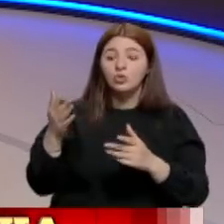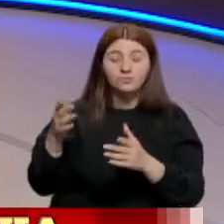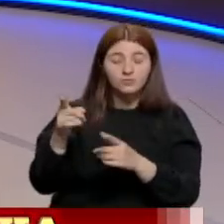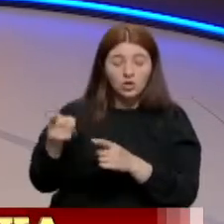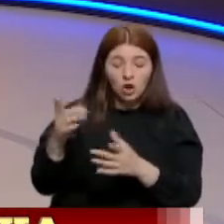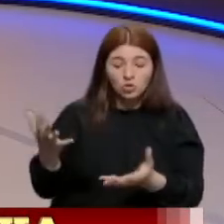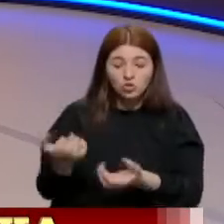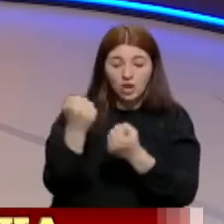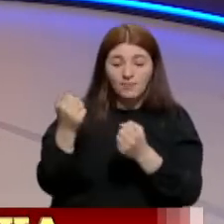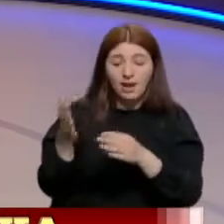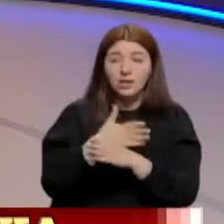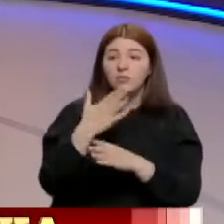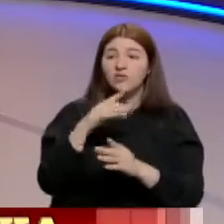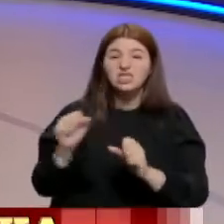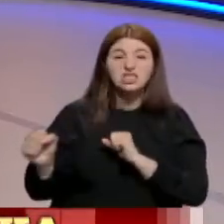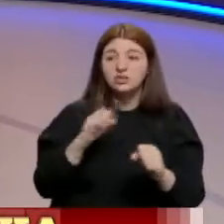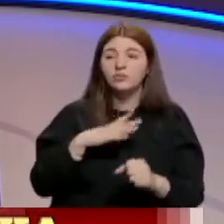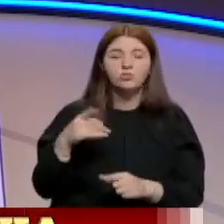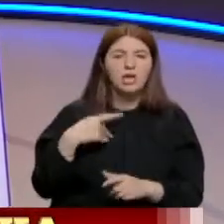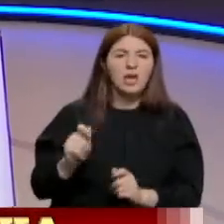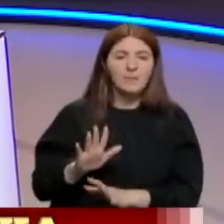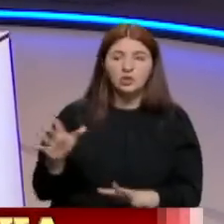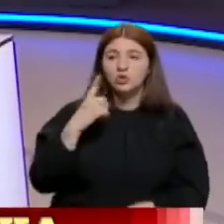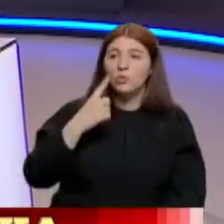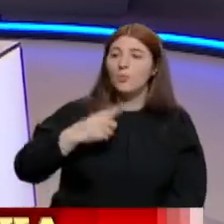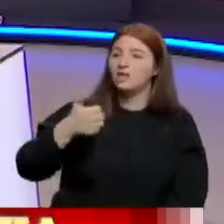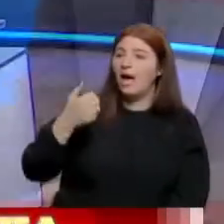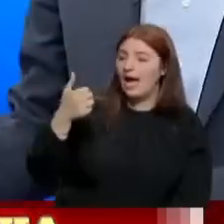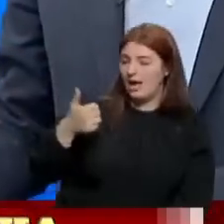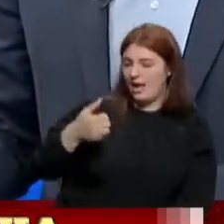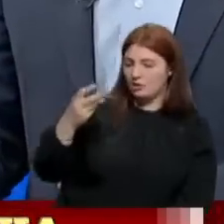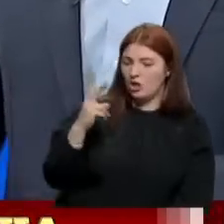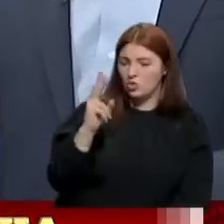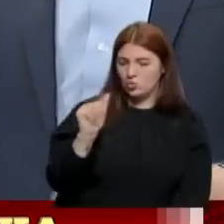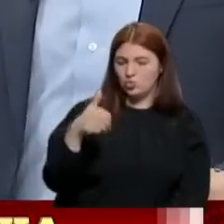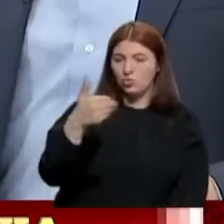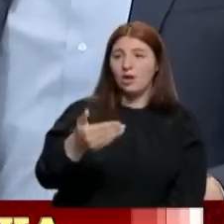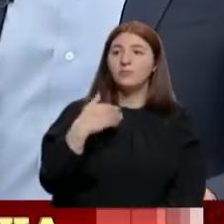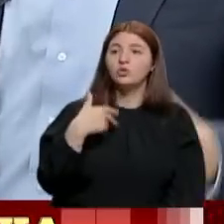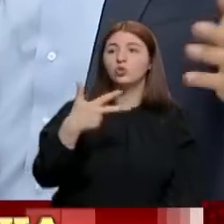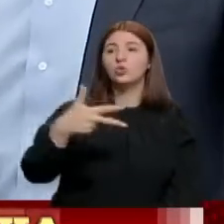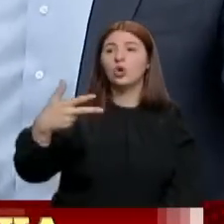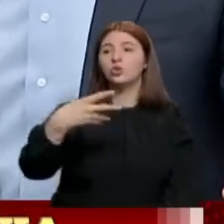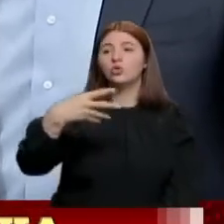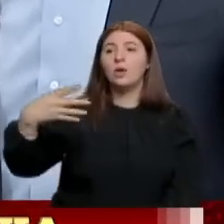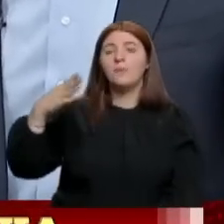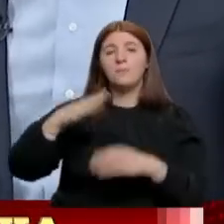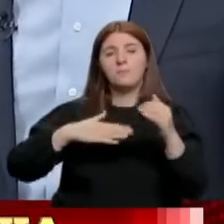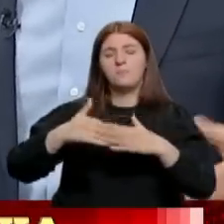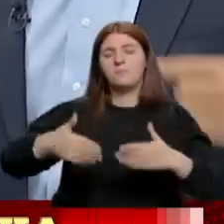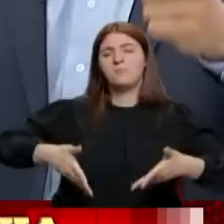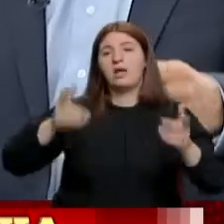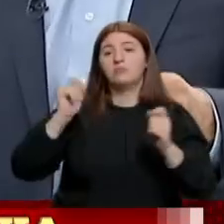yoktu ve büyük bir öfke vardı. Bunu yapmadık. Cumhurbaşkanı Erdoğan daha ikinci günde biz 3 katlı 4 katlı binalar yapacağız